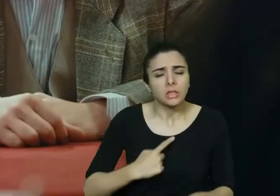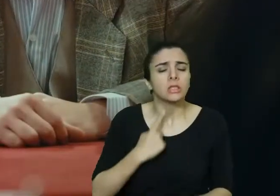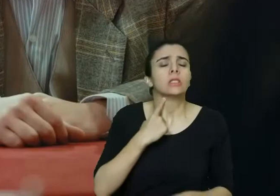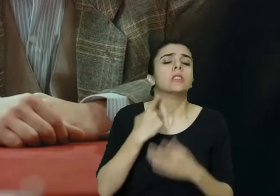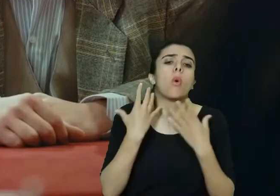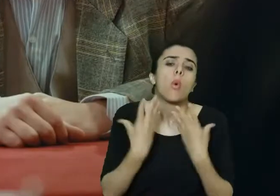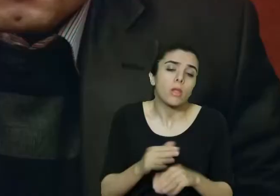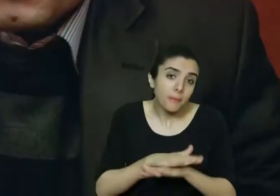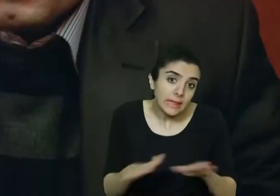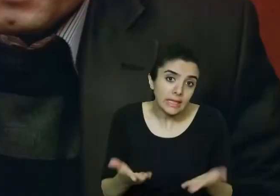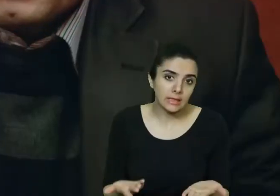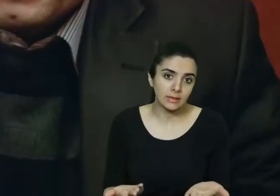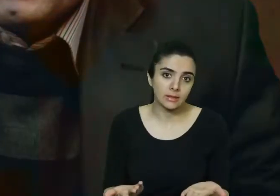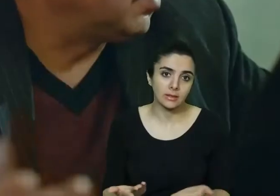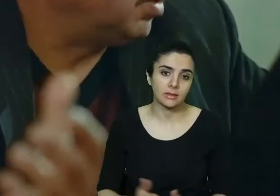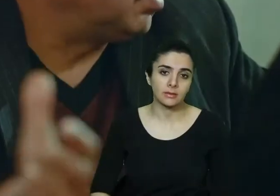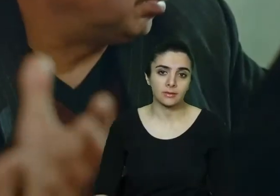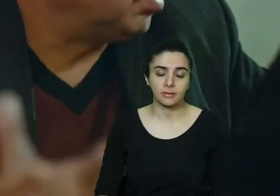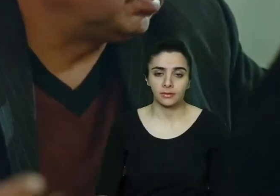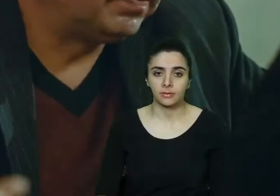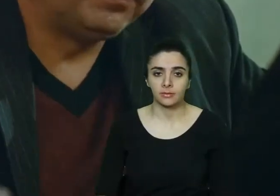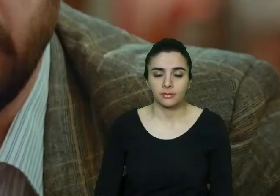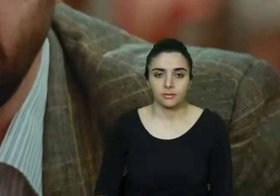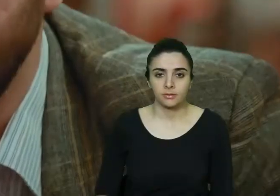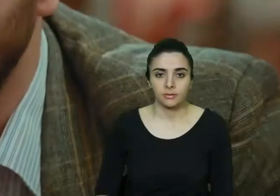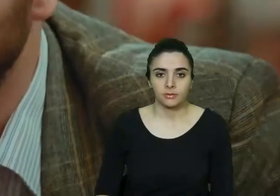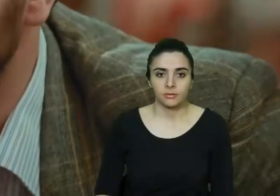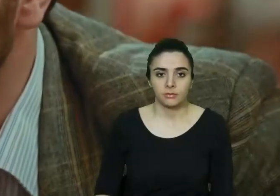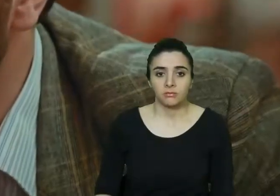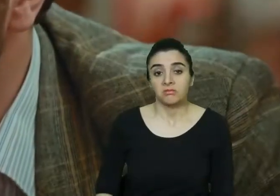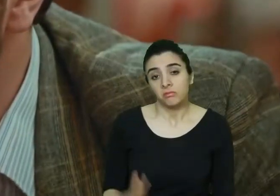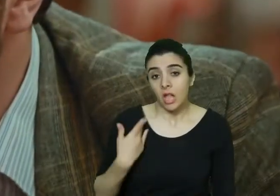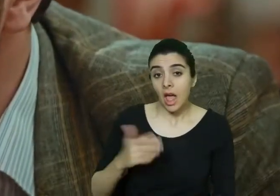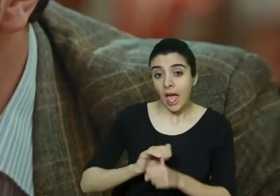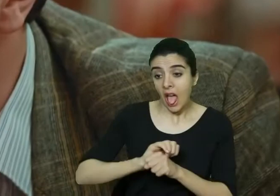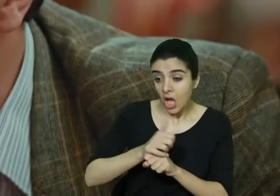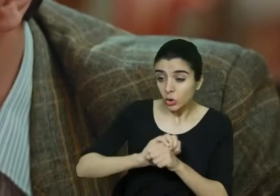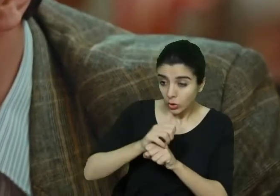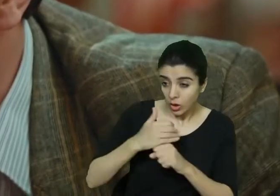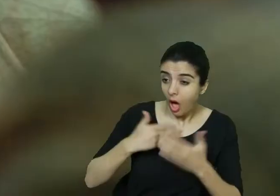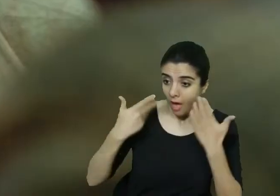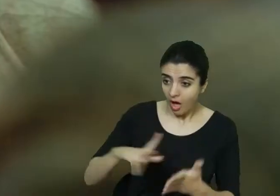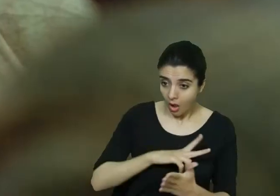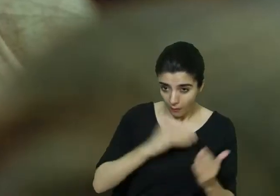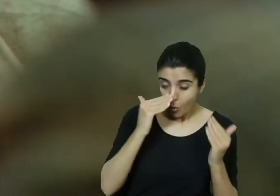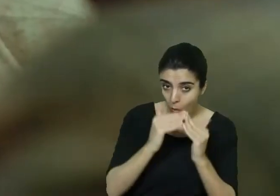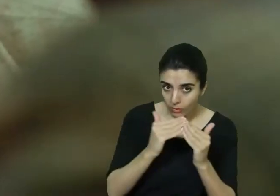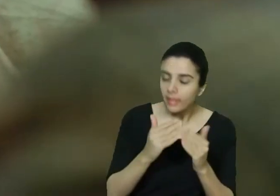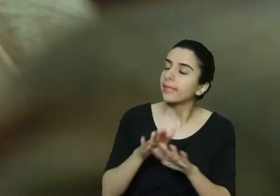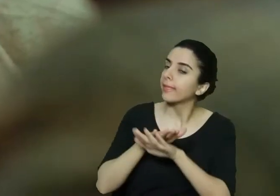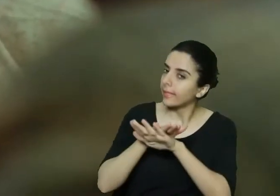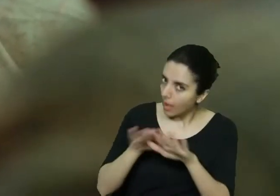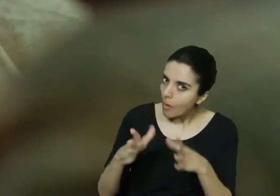dayandı. Hepsi onaylayarak salladılar kafalarını. Hem zulme razı olmak var mıdır alevilikte? Ya